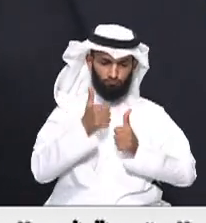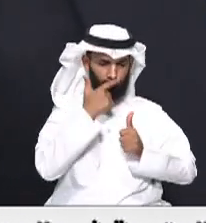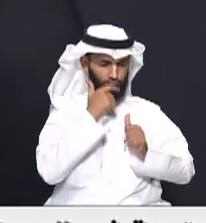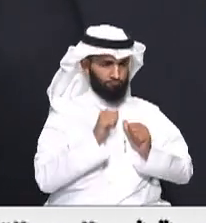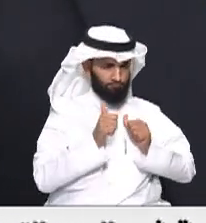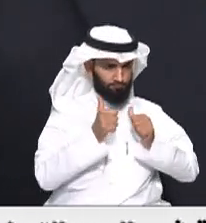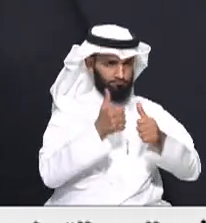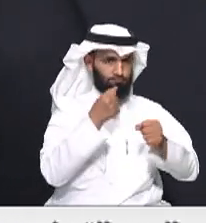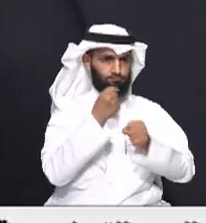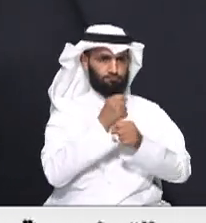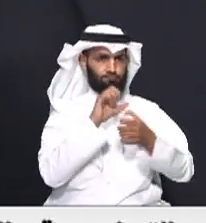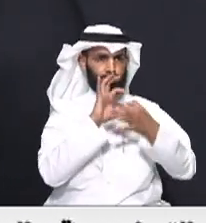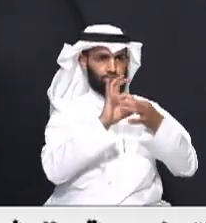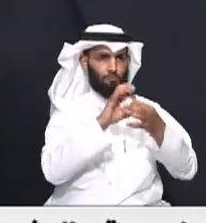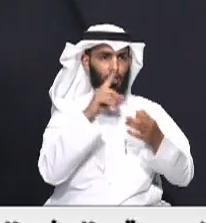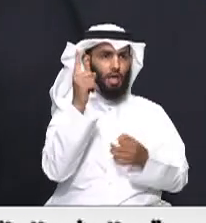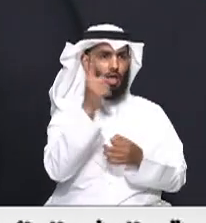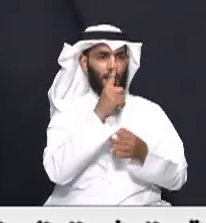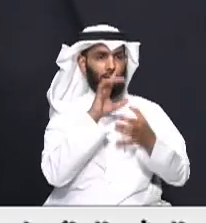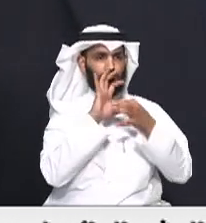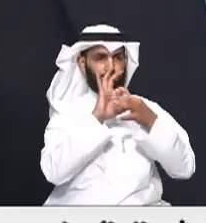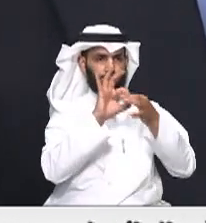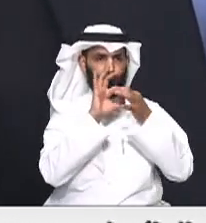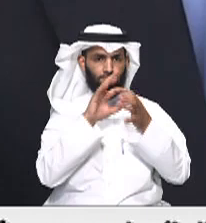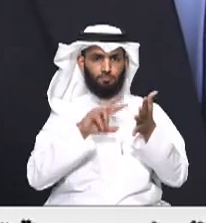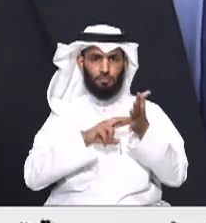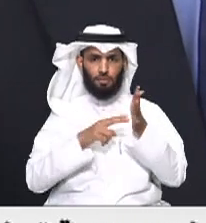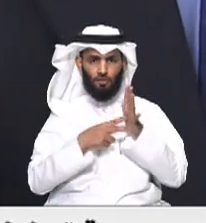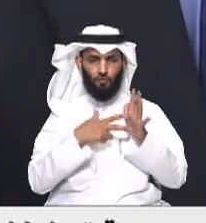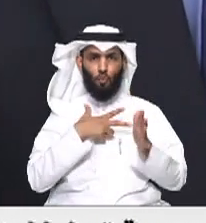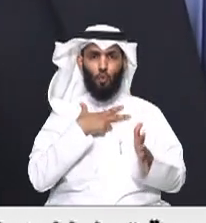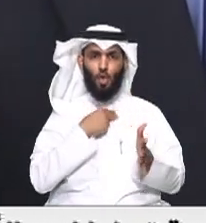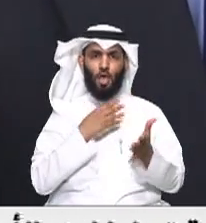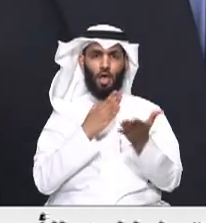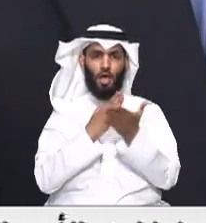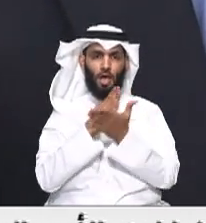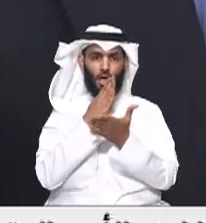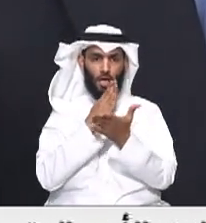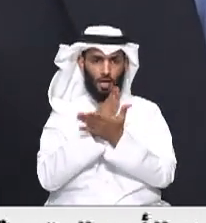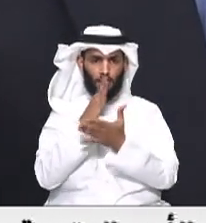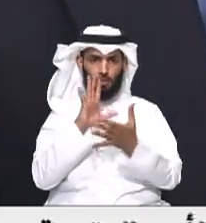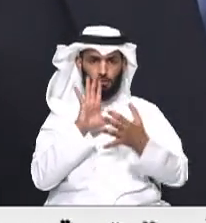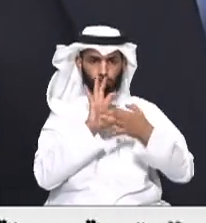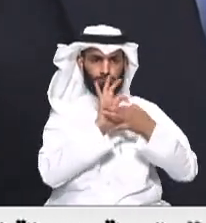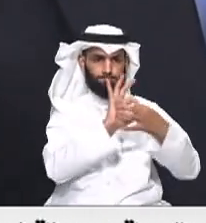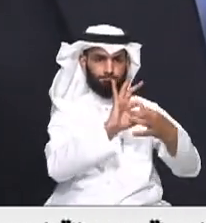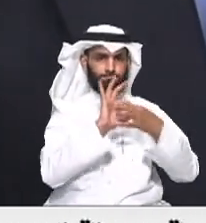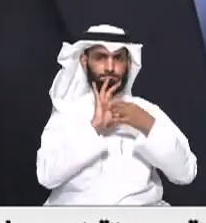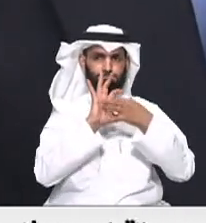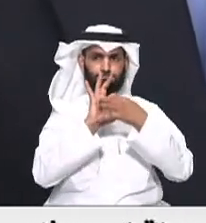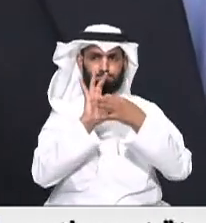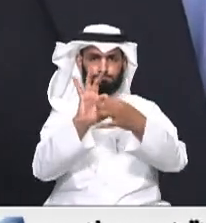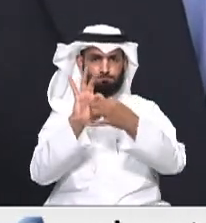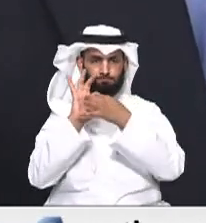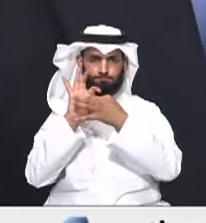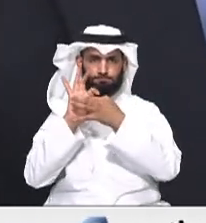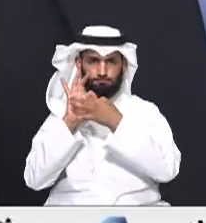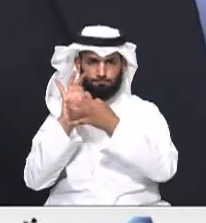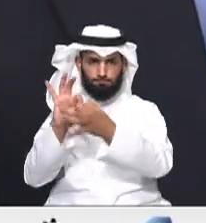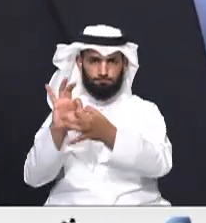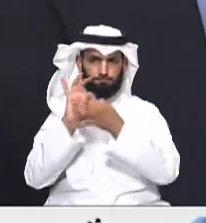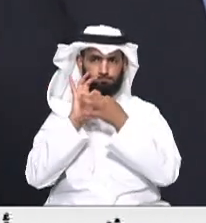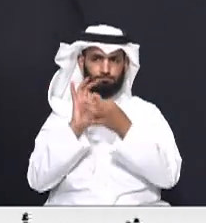مجال العلاقات الدولية من خلال وزارة الخارجية ومن خلال يعني ترأسه لوزارة الخارجية ودبلوماسيا قبل